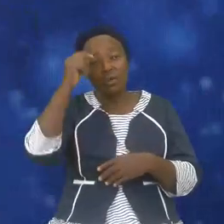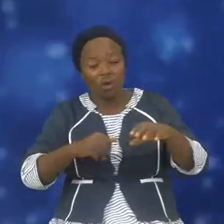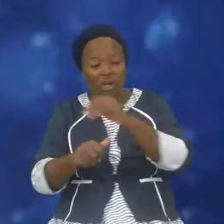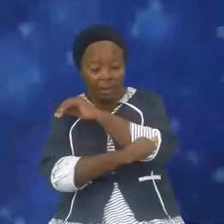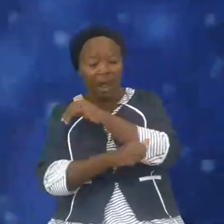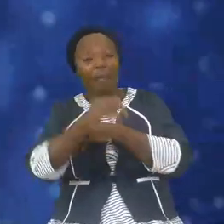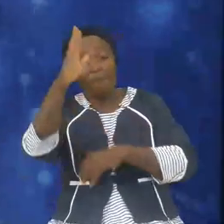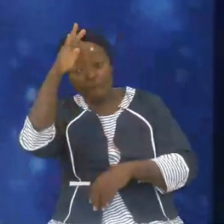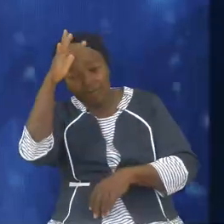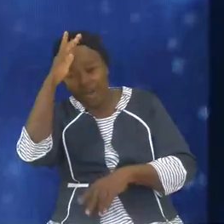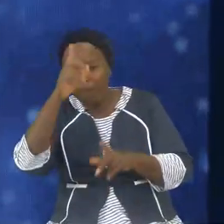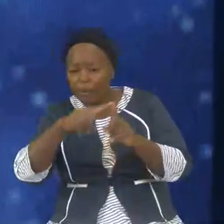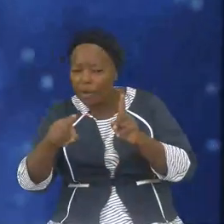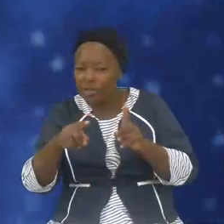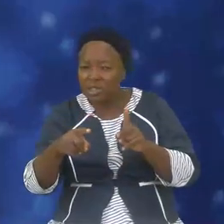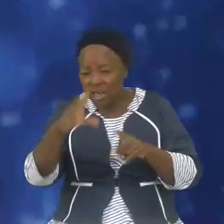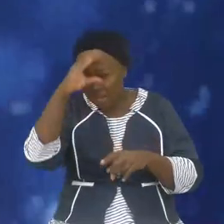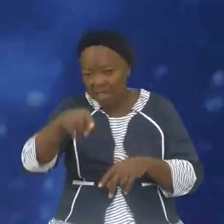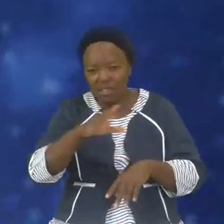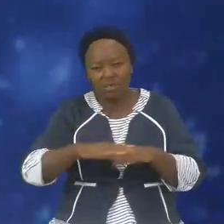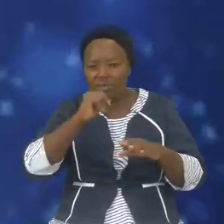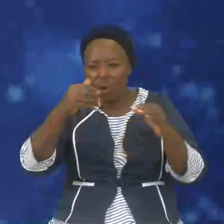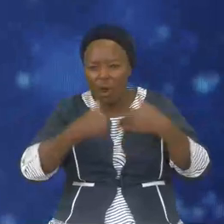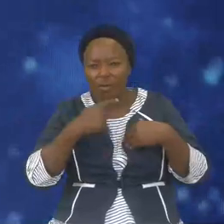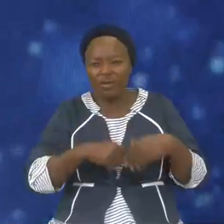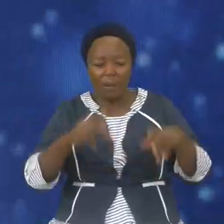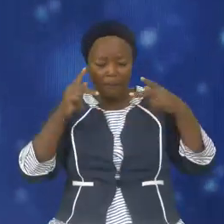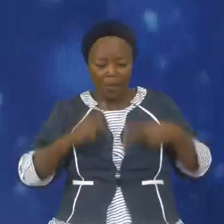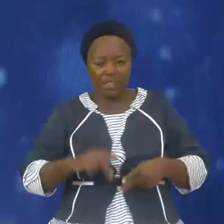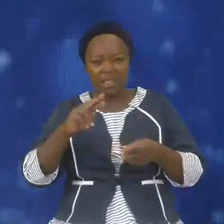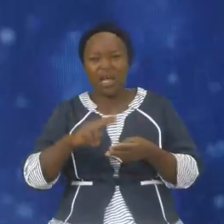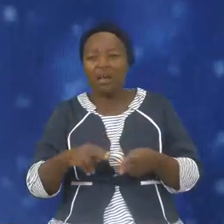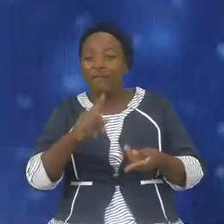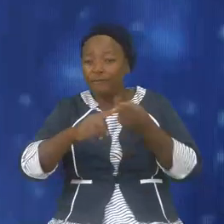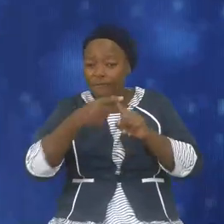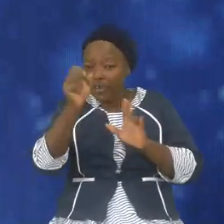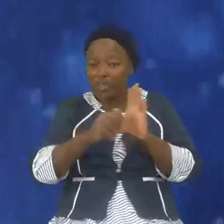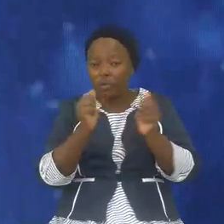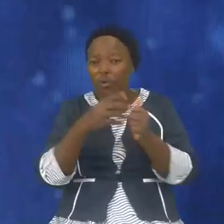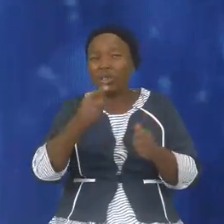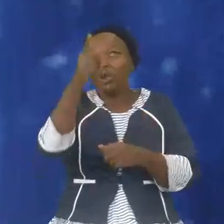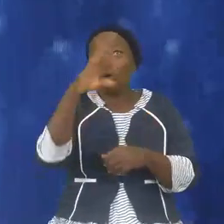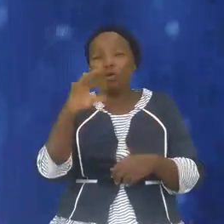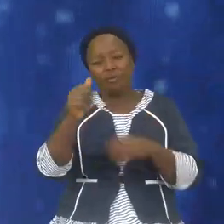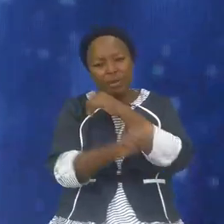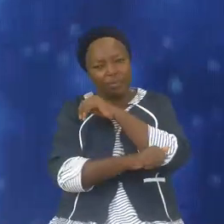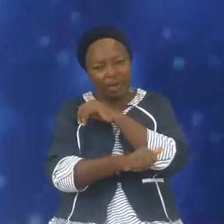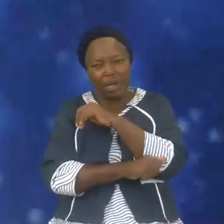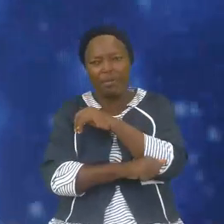père. Mais il n'avait pas la relation personnelle avec le Dieu